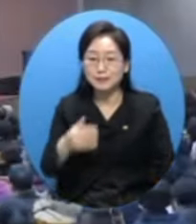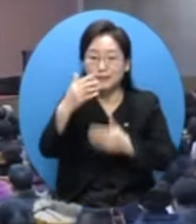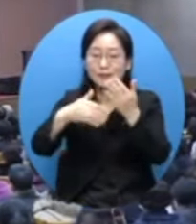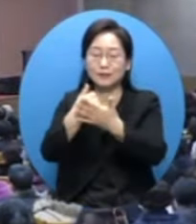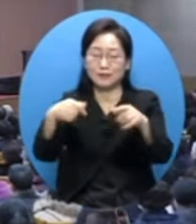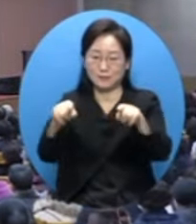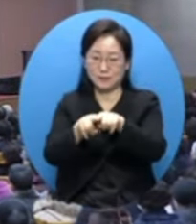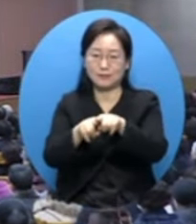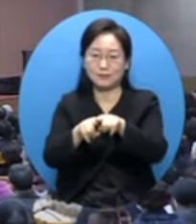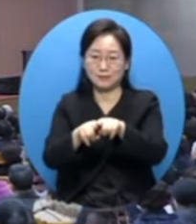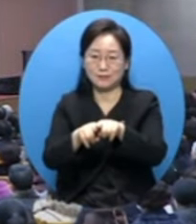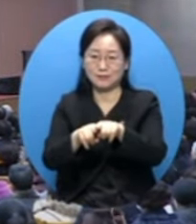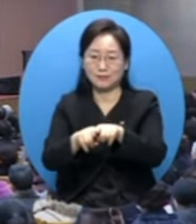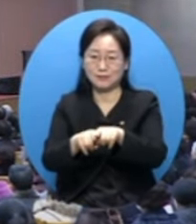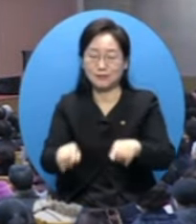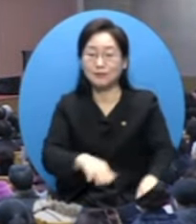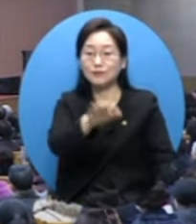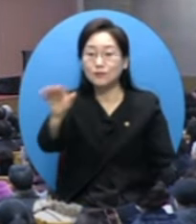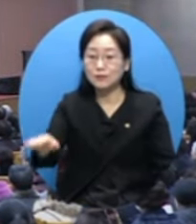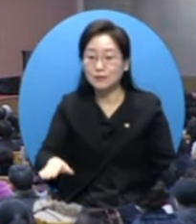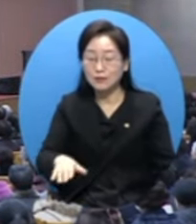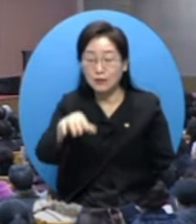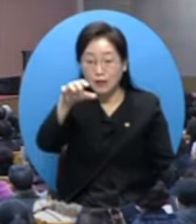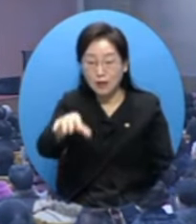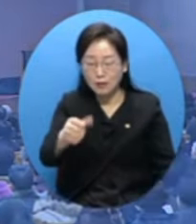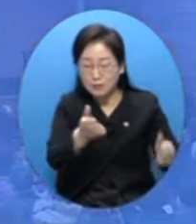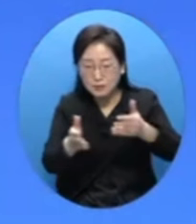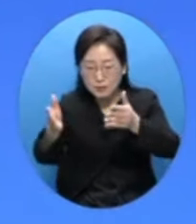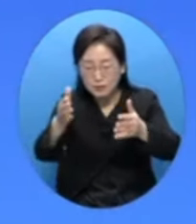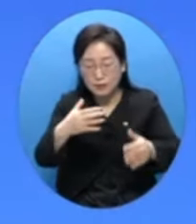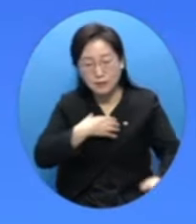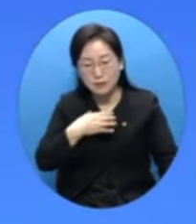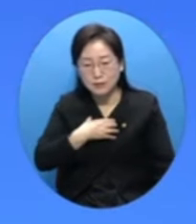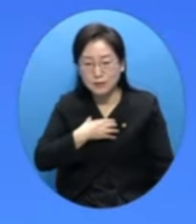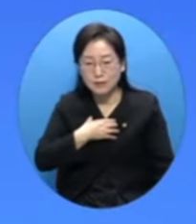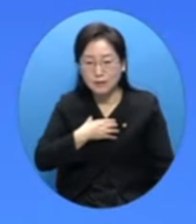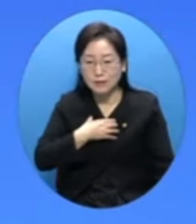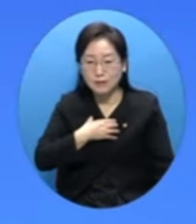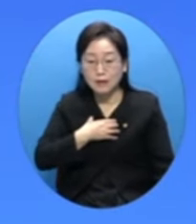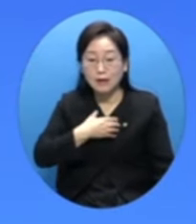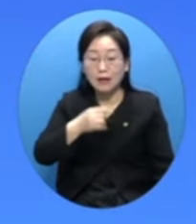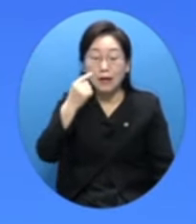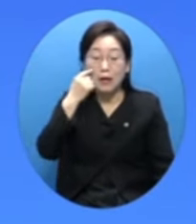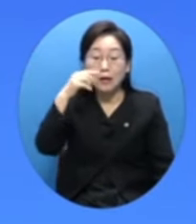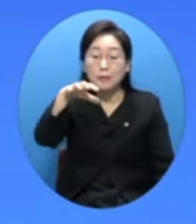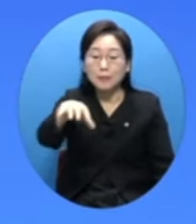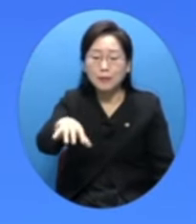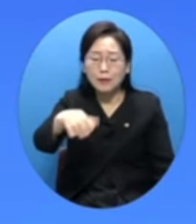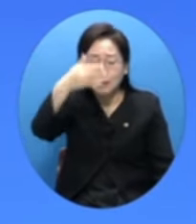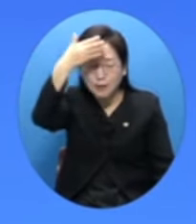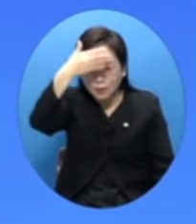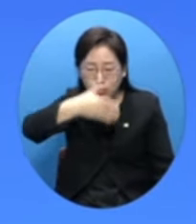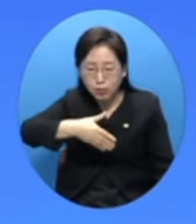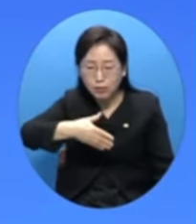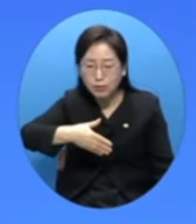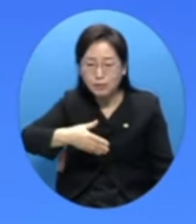함께 하십니다. 우리가 우리 앞길이 아무리 험하고 우리 앞길이 칠흑 같은